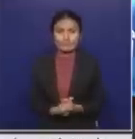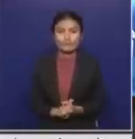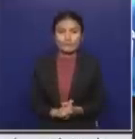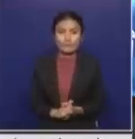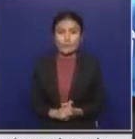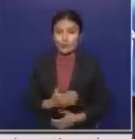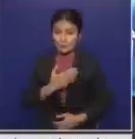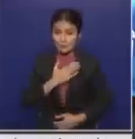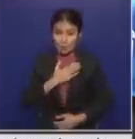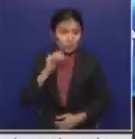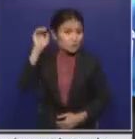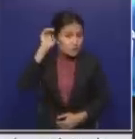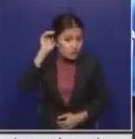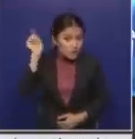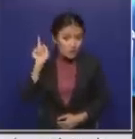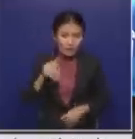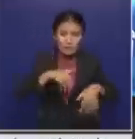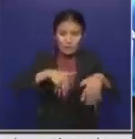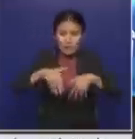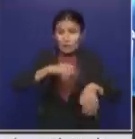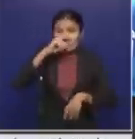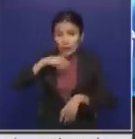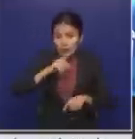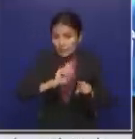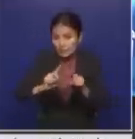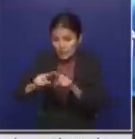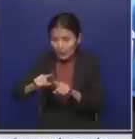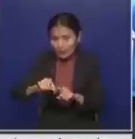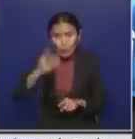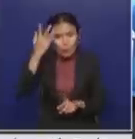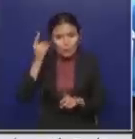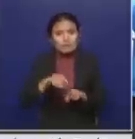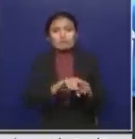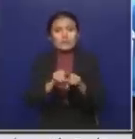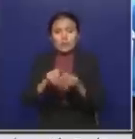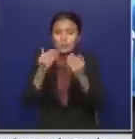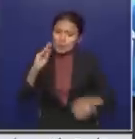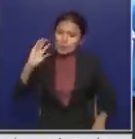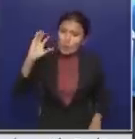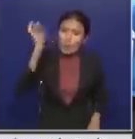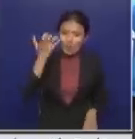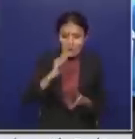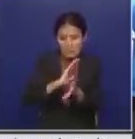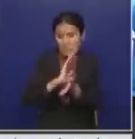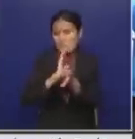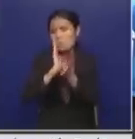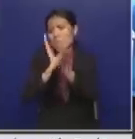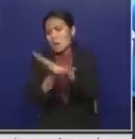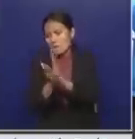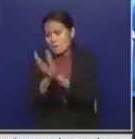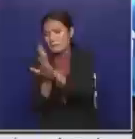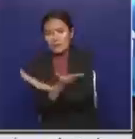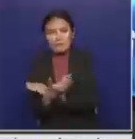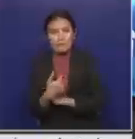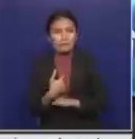ว่าประชาชนคนไทยทุกๆคนต่างตระหนักดีอยู่แล้วครับว่าโลกที่เปลี่ยนแปลงไปอย่างรวดเร็วในทุกวันนี้ทุกองค์กร